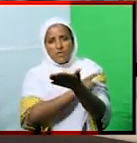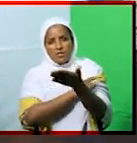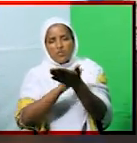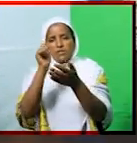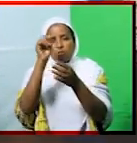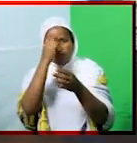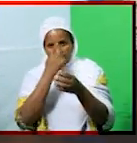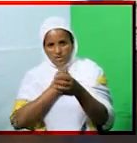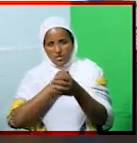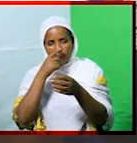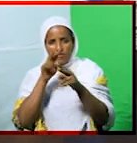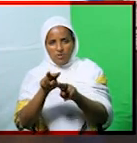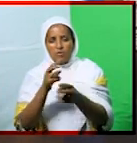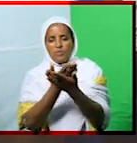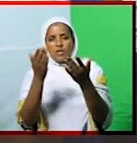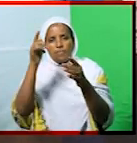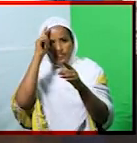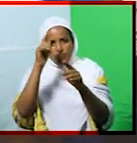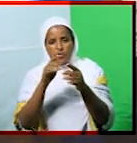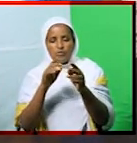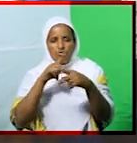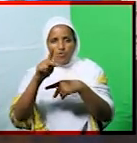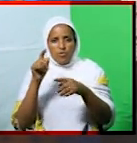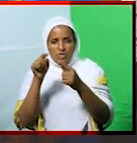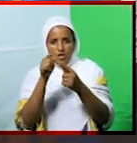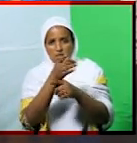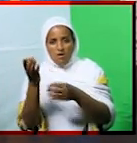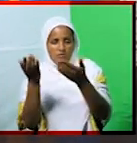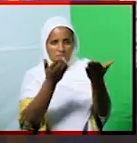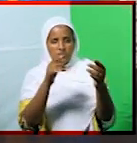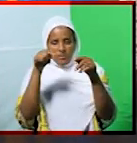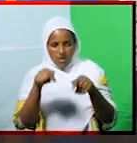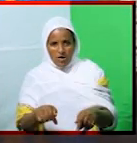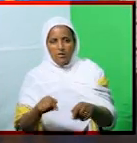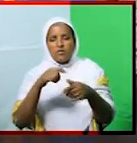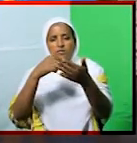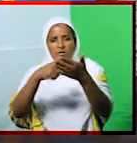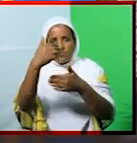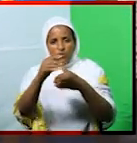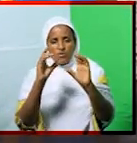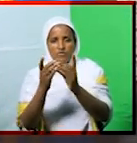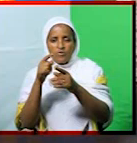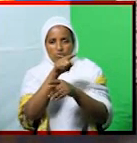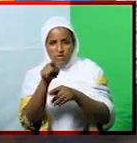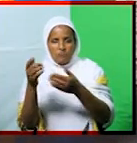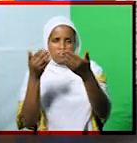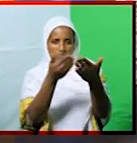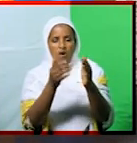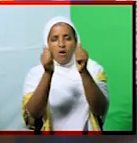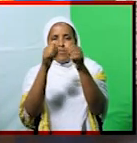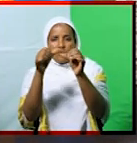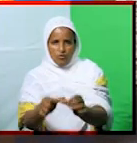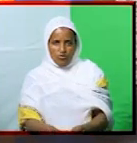ተከታታይ ሳምንታት ዕቅበተ እምነትን የተመለከተ በነገረ ክርስቶስ ላይ መሰናዶ ወደ እናንተ አድርሰን ነበረ። ዛሬ ተከታዩን ክፍል ወደ